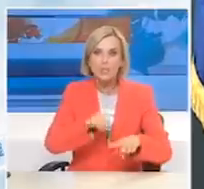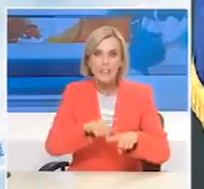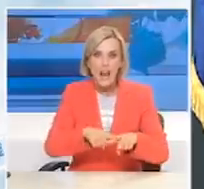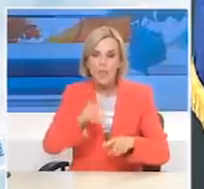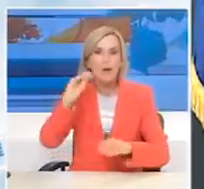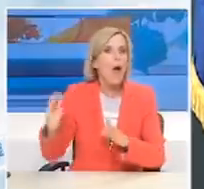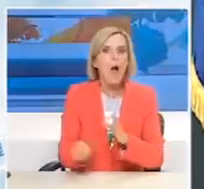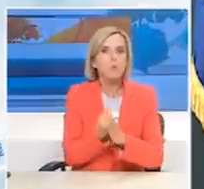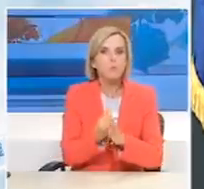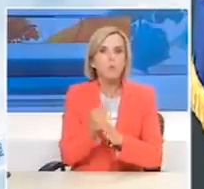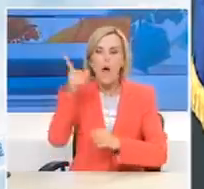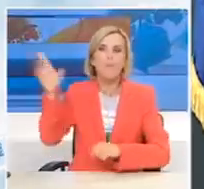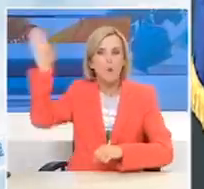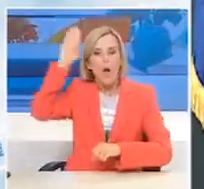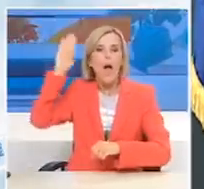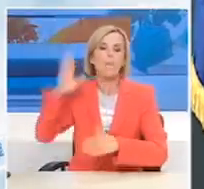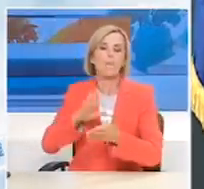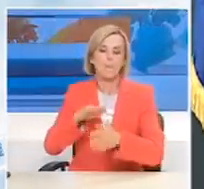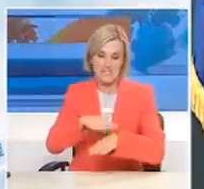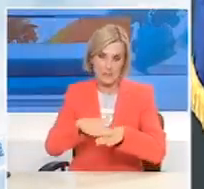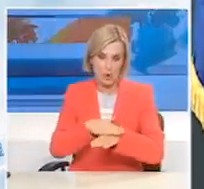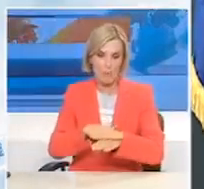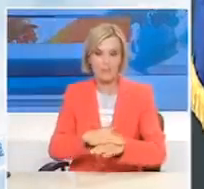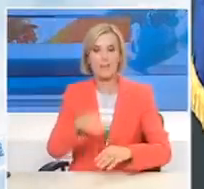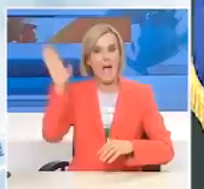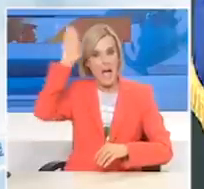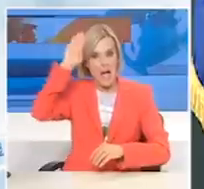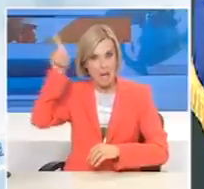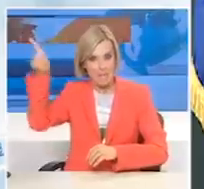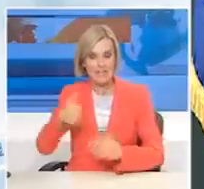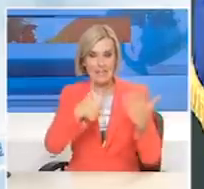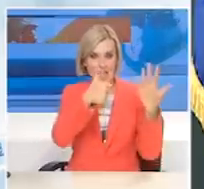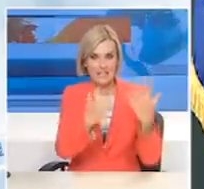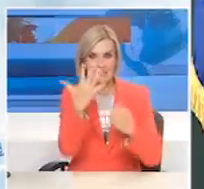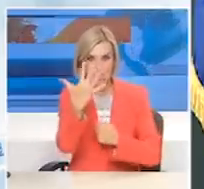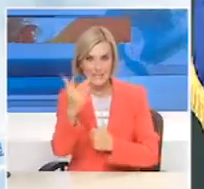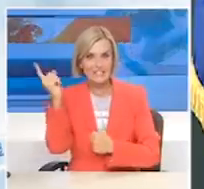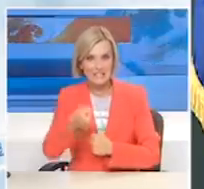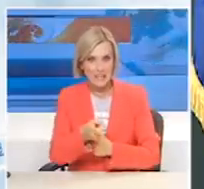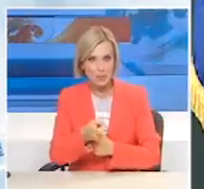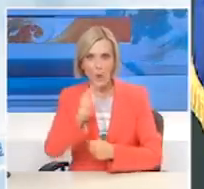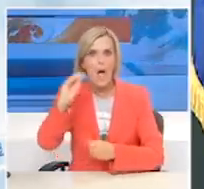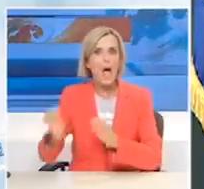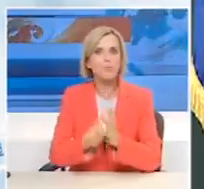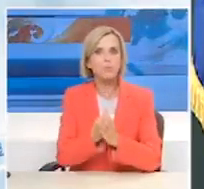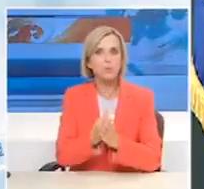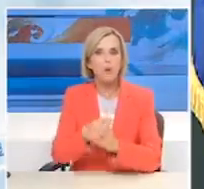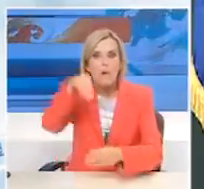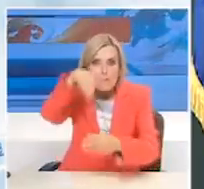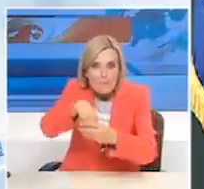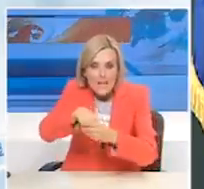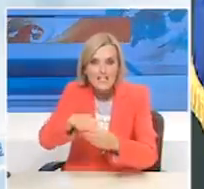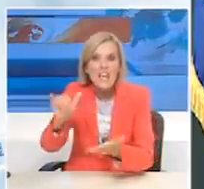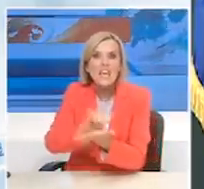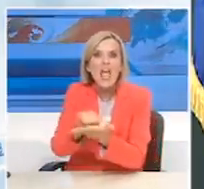γης. Στην Αμερική, να σας πω ένα παράδειγμα, το 65% της διασποράς του ιού προήλθε από τη Νέα Υόρκη. Μέσα στην Αμερική.